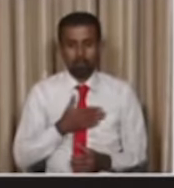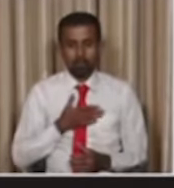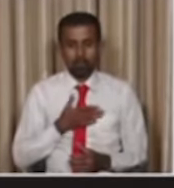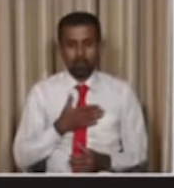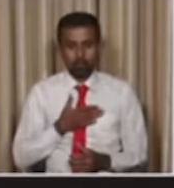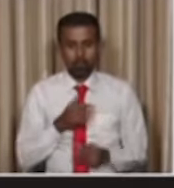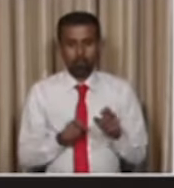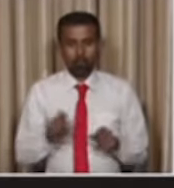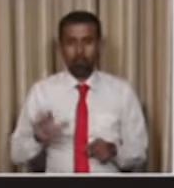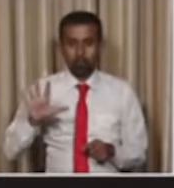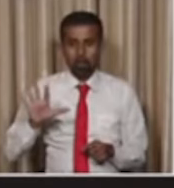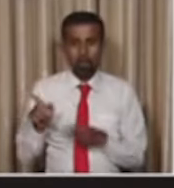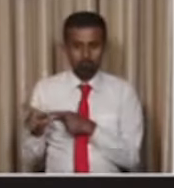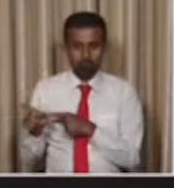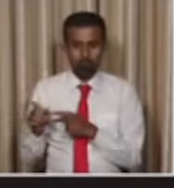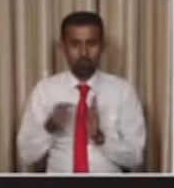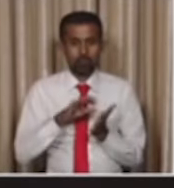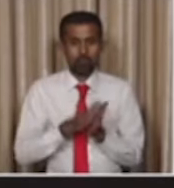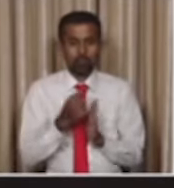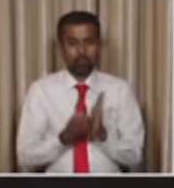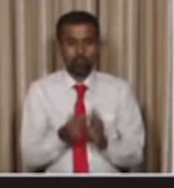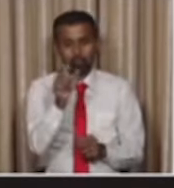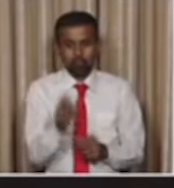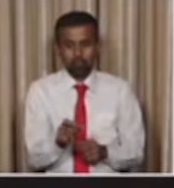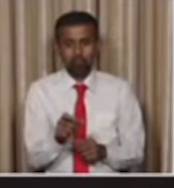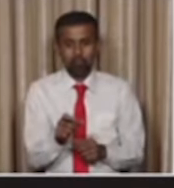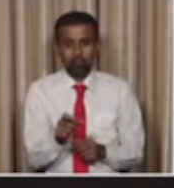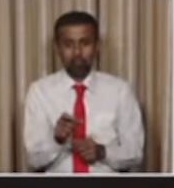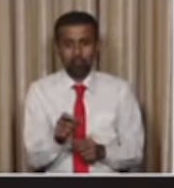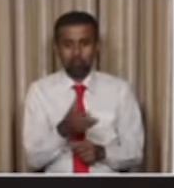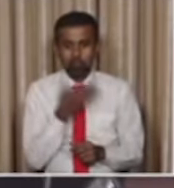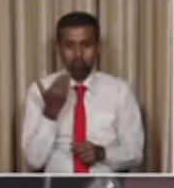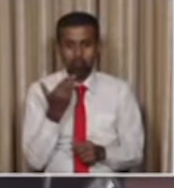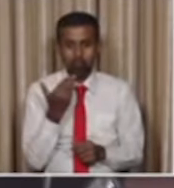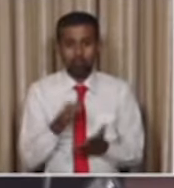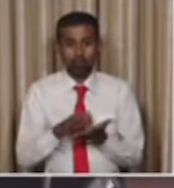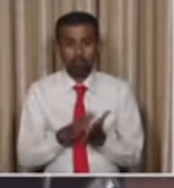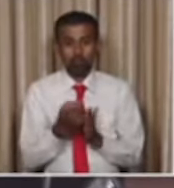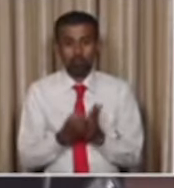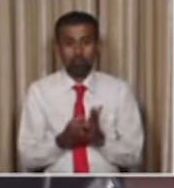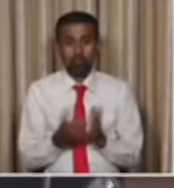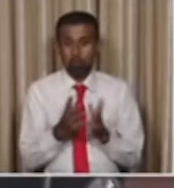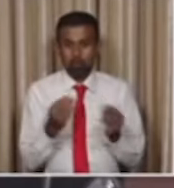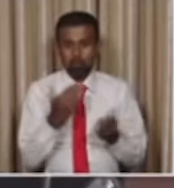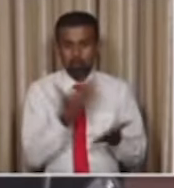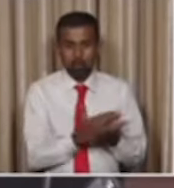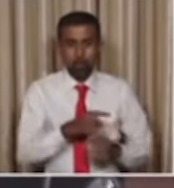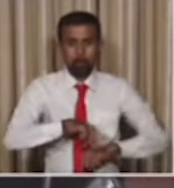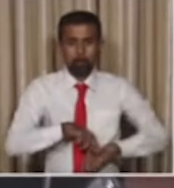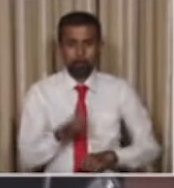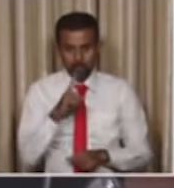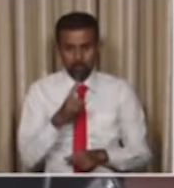අපේ කතිකාව පස්තරෙක් ඉන්නවා ස්ථාවර නියෝග අනුව ඔබතුමාට පුළුවන් ආවරණික අතීත වල අපිට පෑද